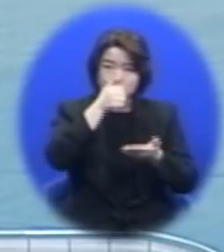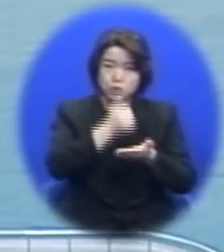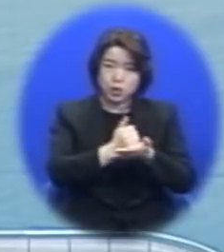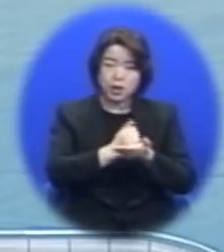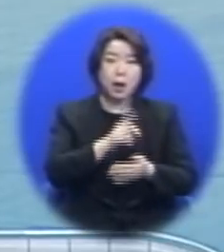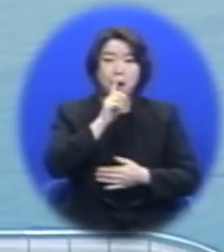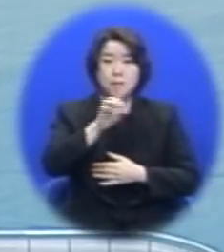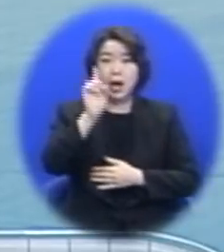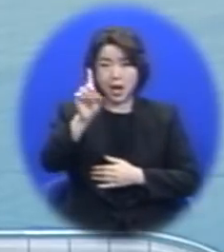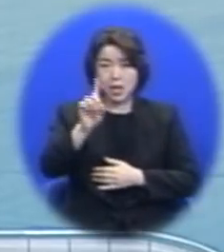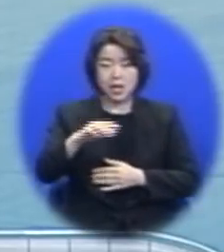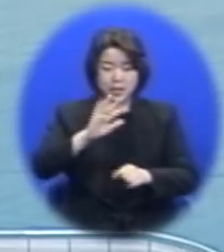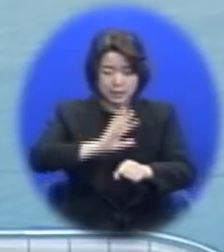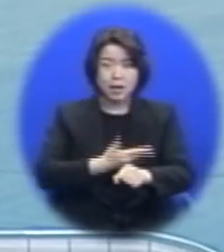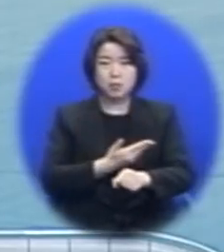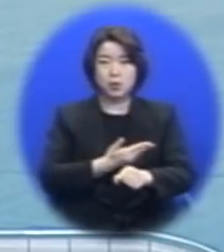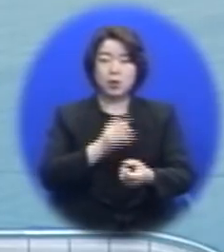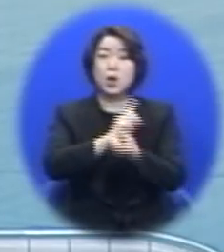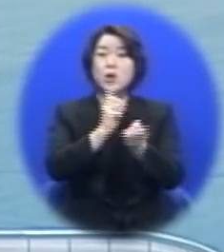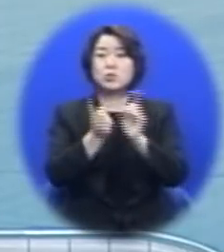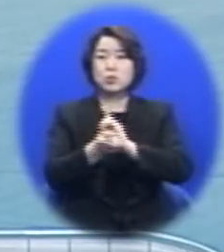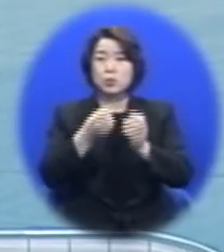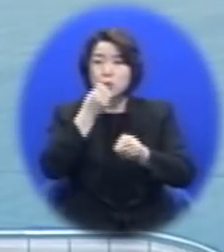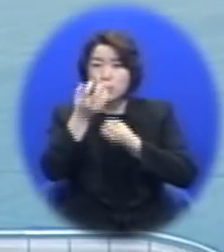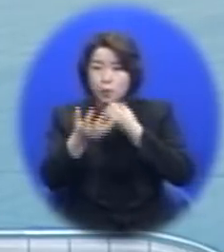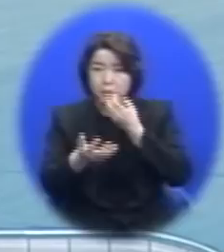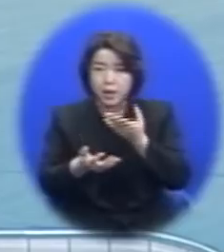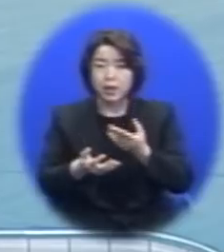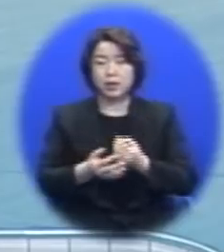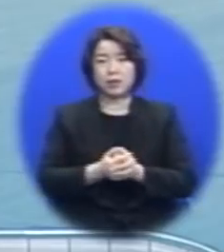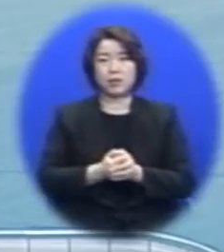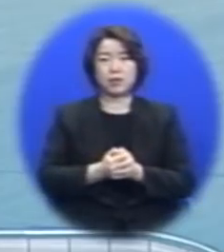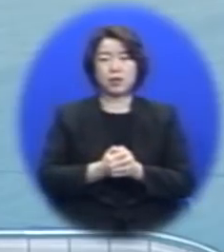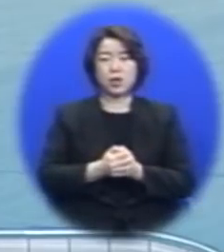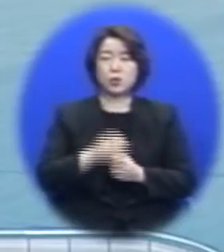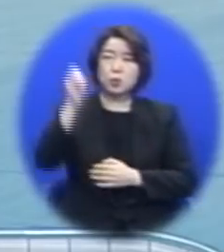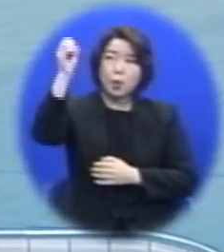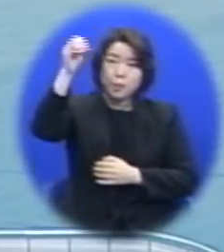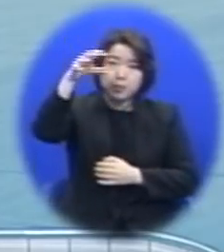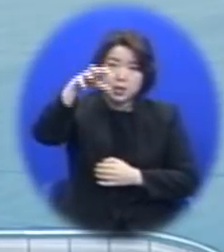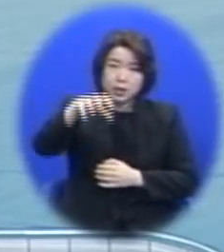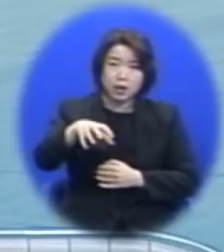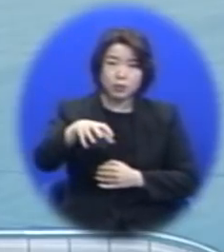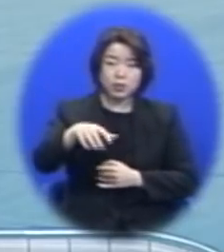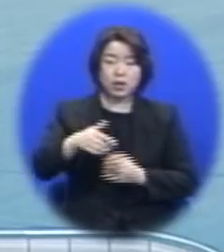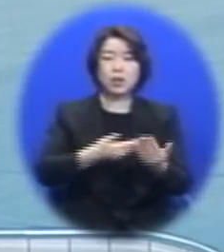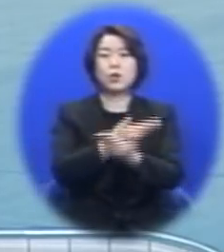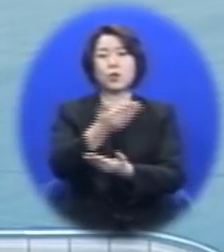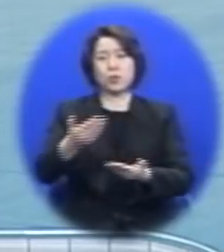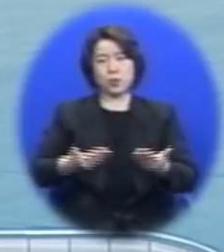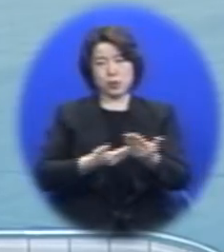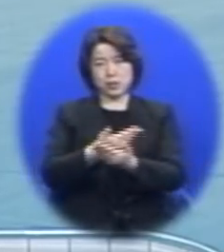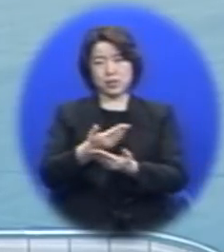한마디 잘못한 거라도 서로 고백하고, 그리고 빛 가운데 교제를 했어요.